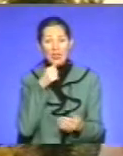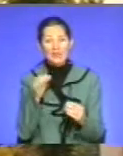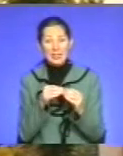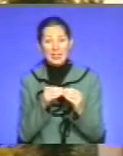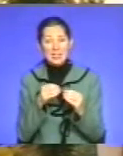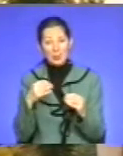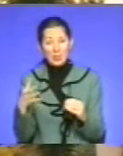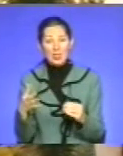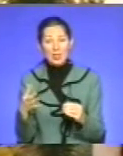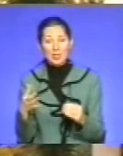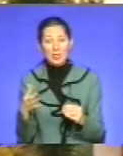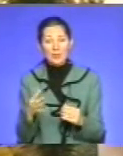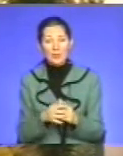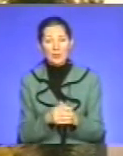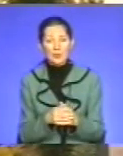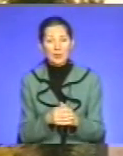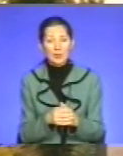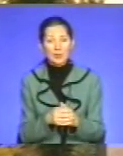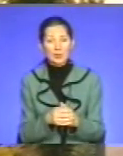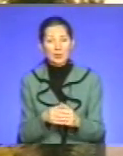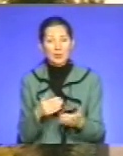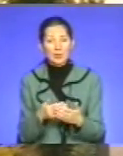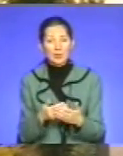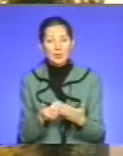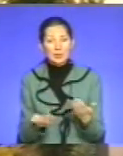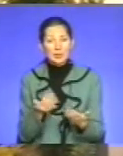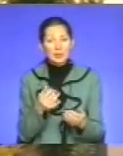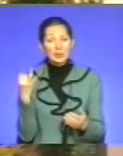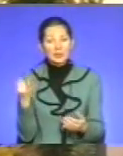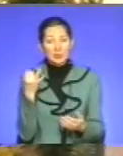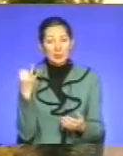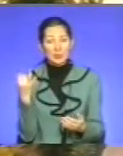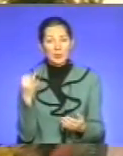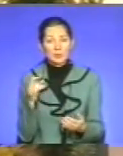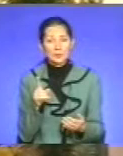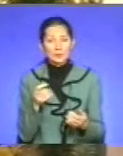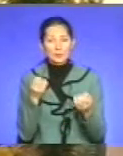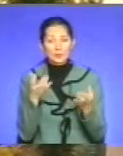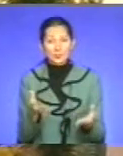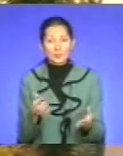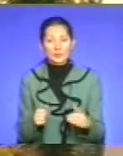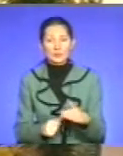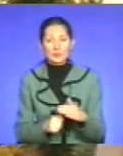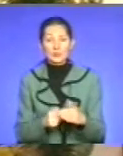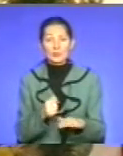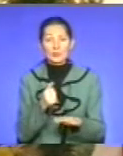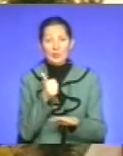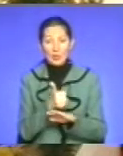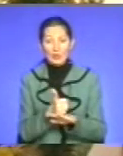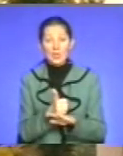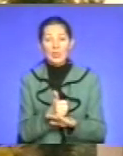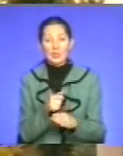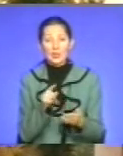чи 15, можливо, більше 15. От. Але цікаво тут, бо, звичайно, основний акцент – це